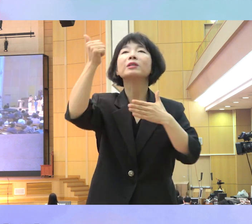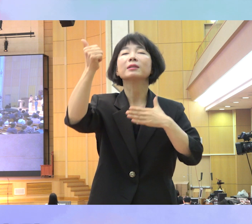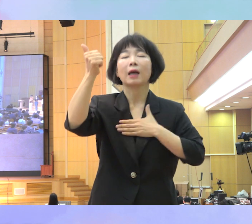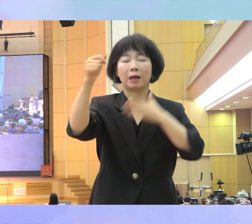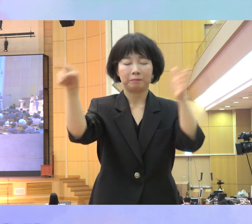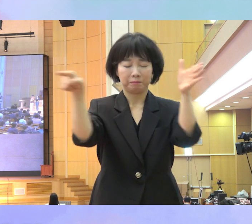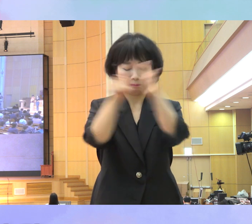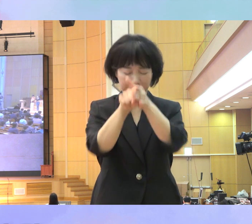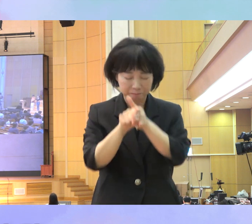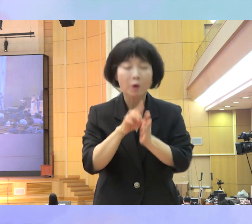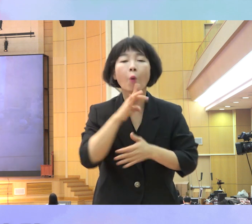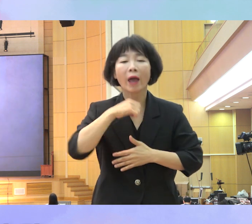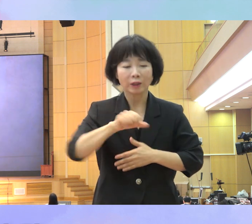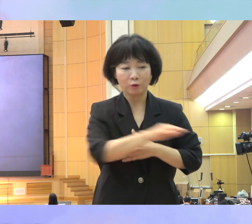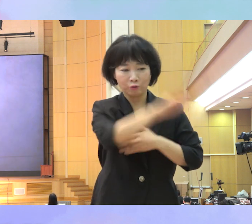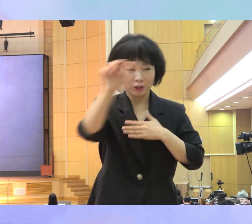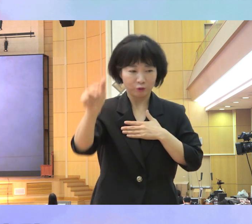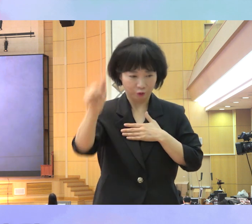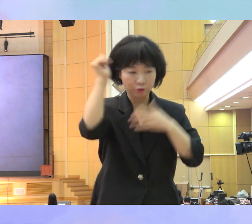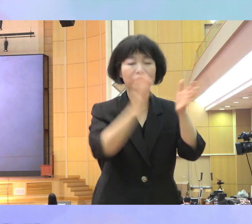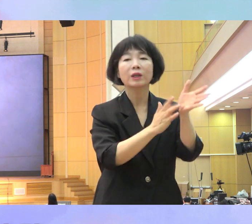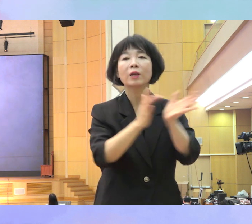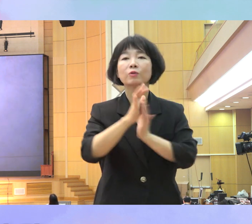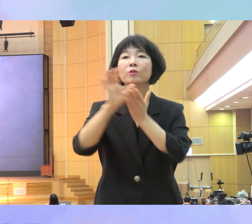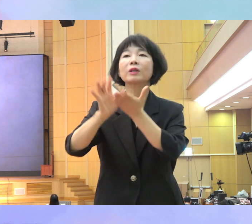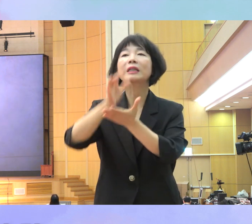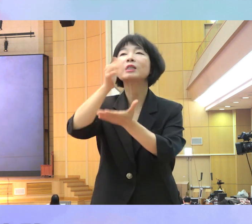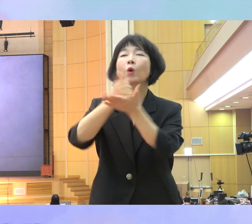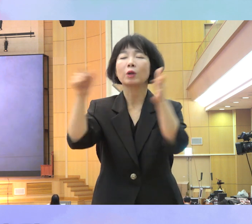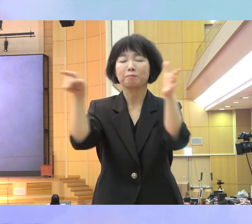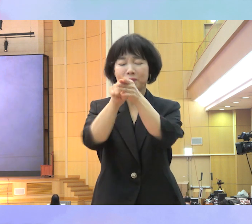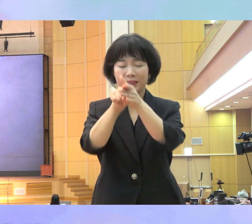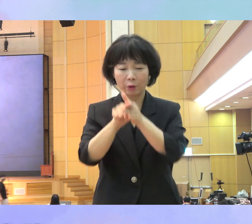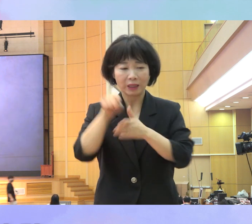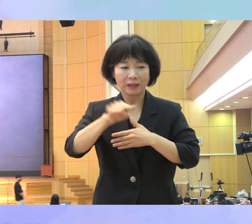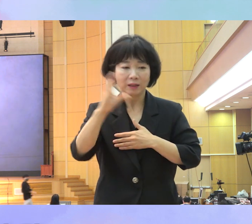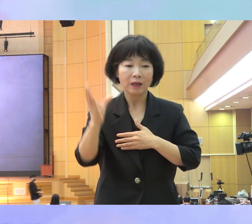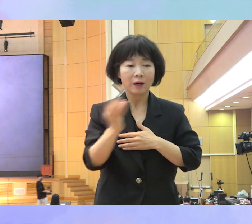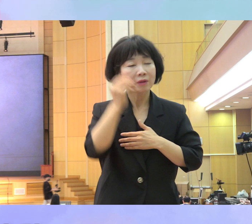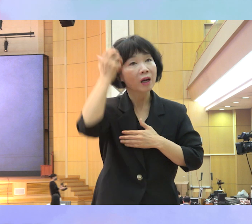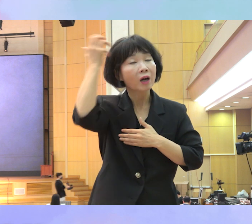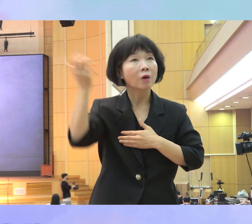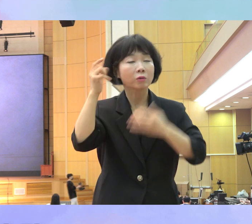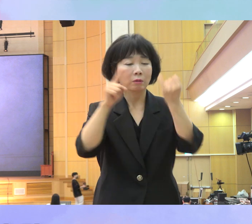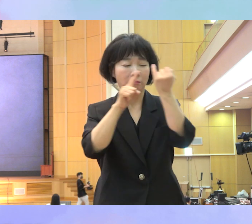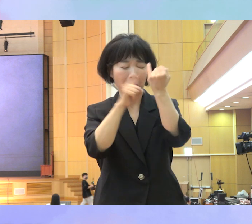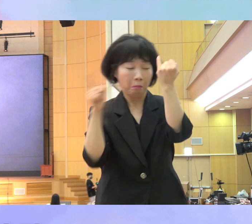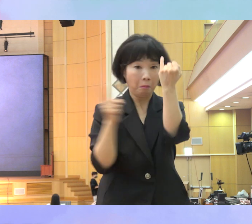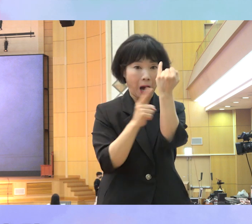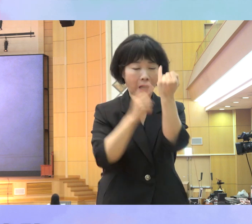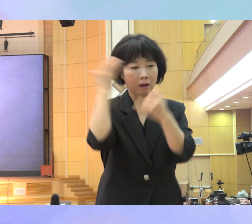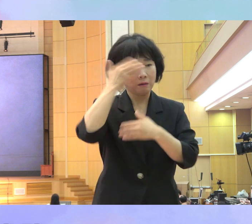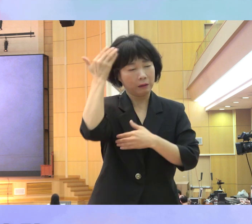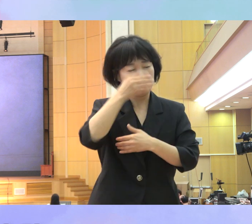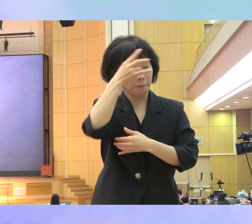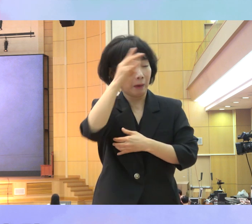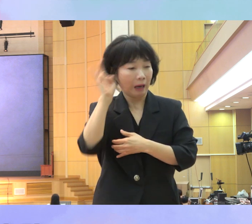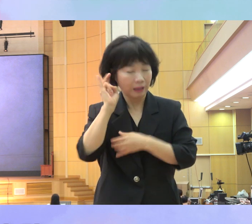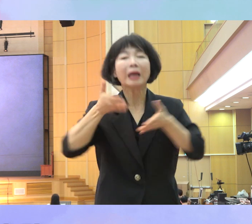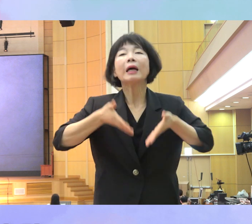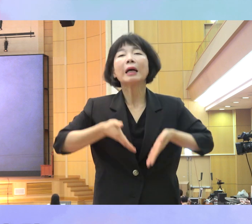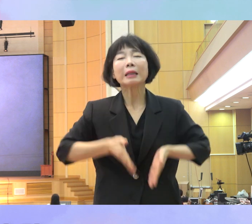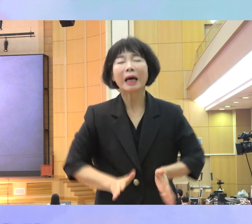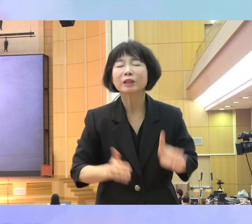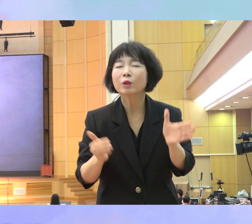믿사오며 그 외아들 우리 주 예수 그리스도를 믿사오니 이는 성령으로 잉태하사 동정녀